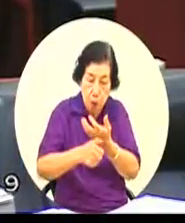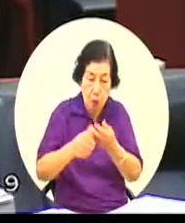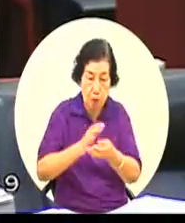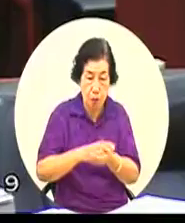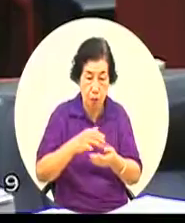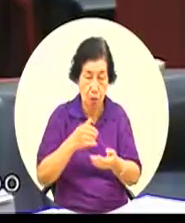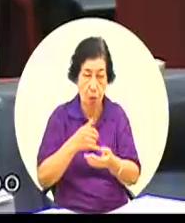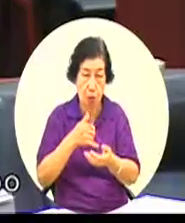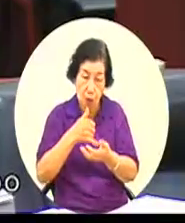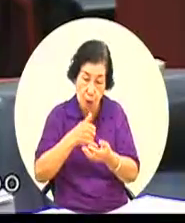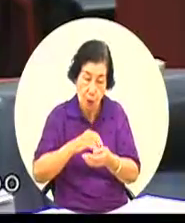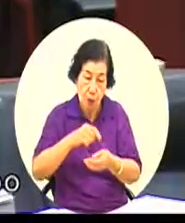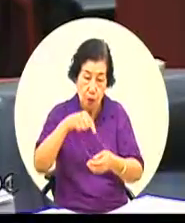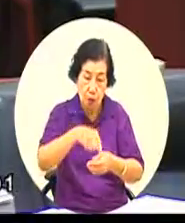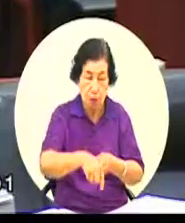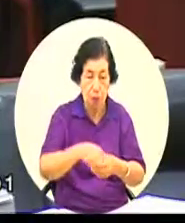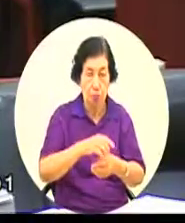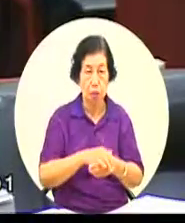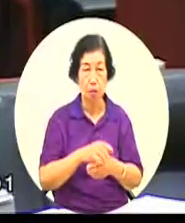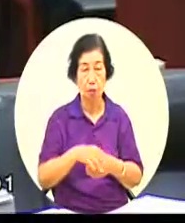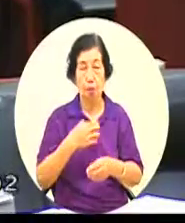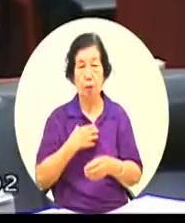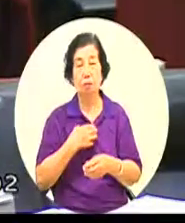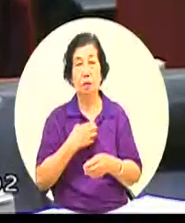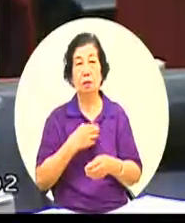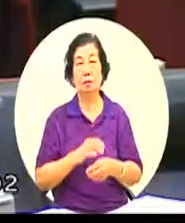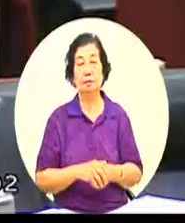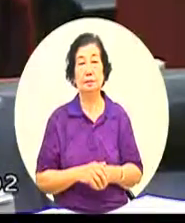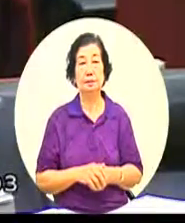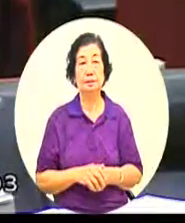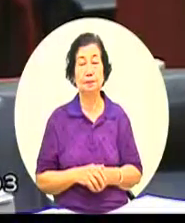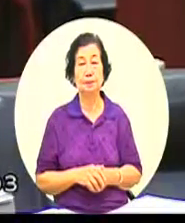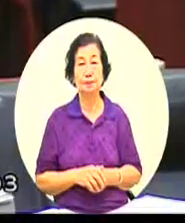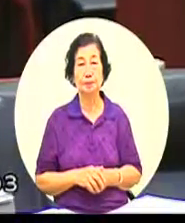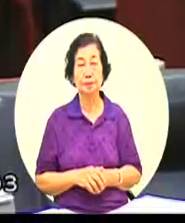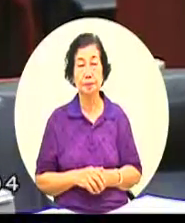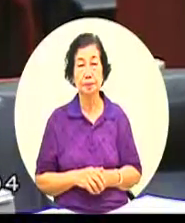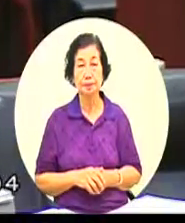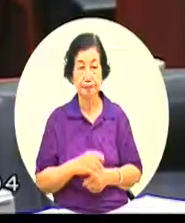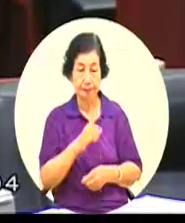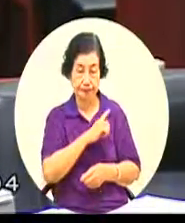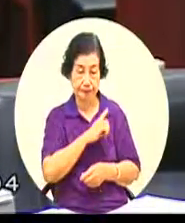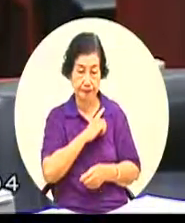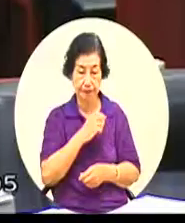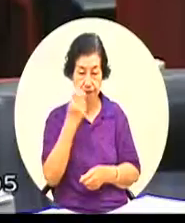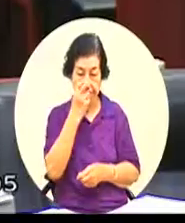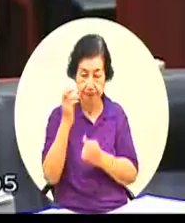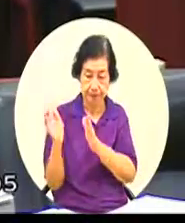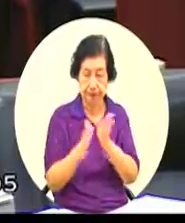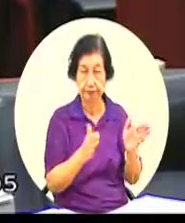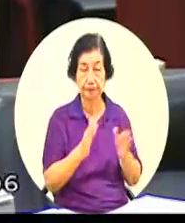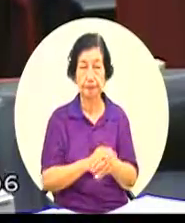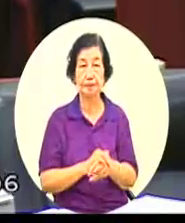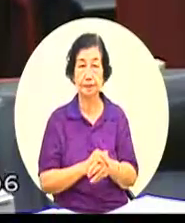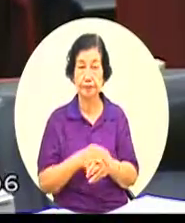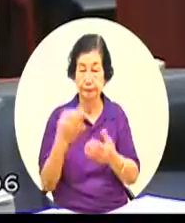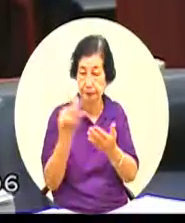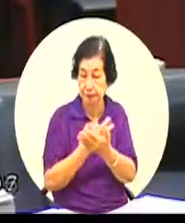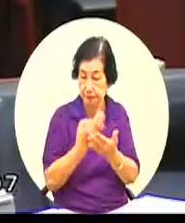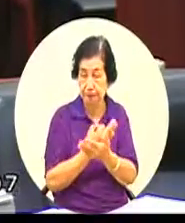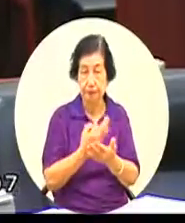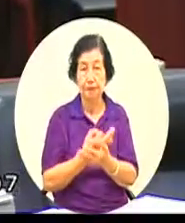使无从设定，囡仔安怎很无，就是我们自己管理一点有缺失，囡仔